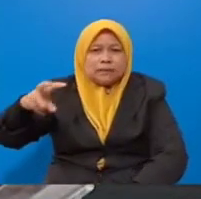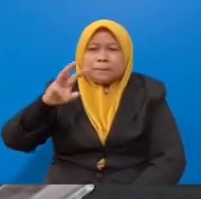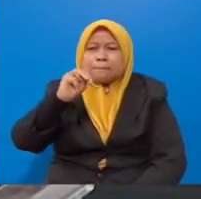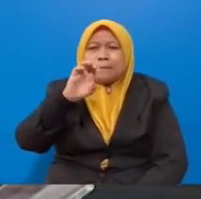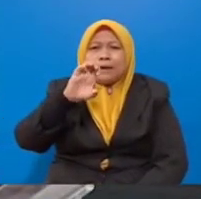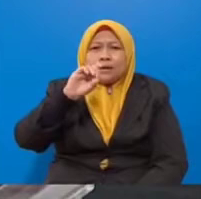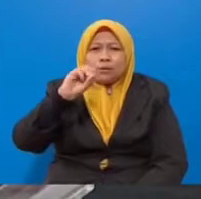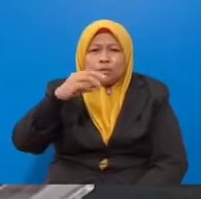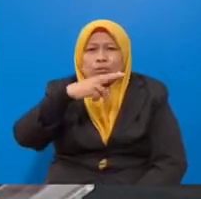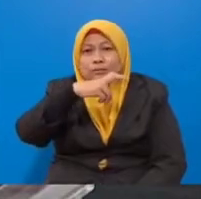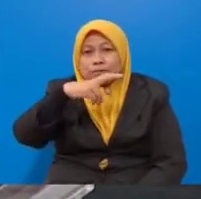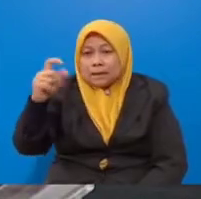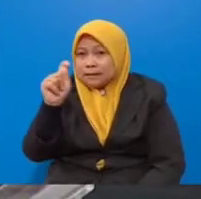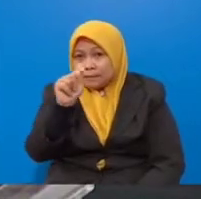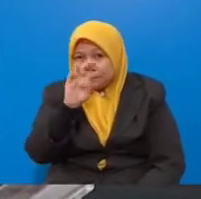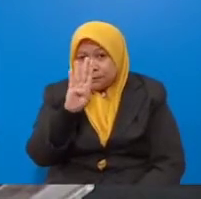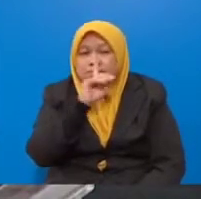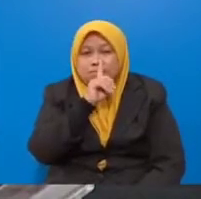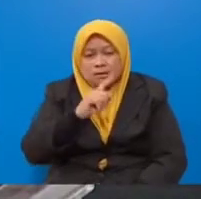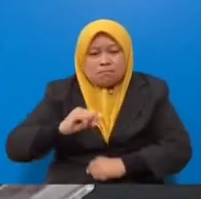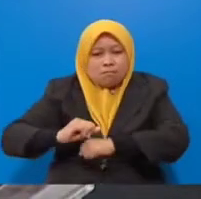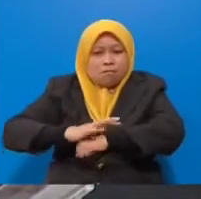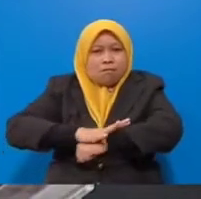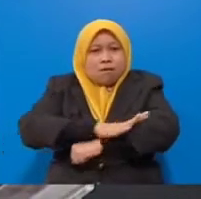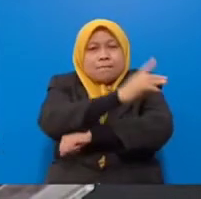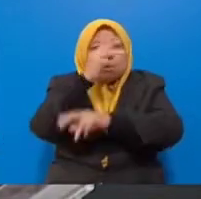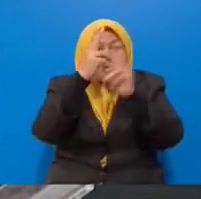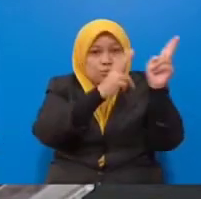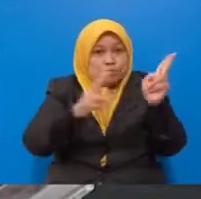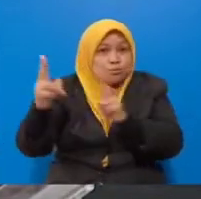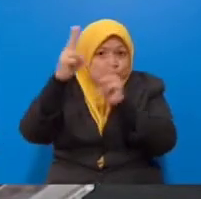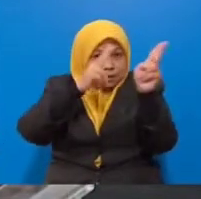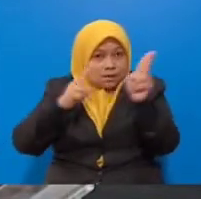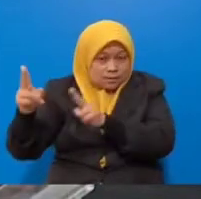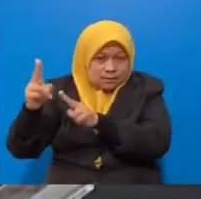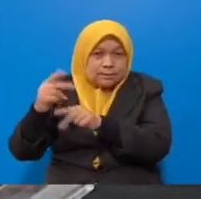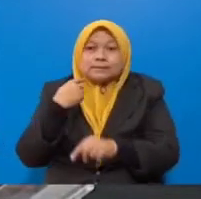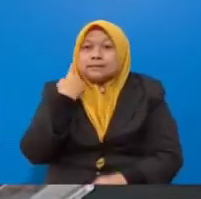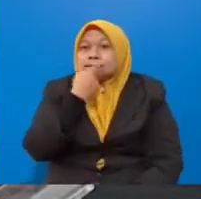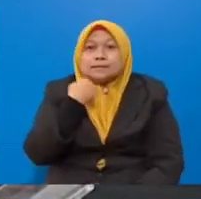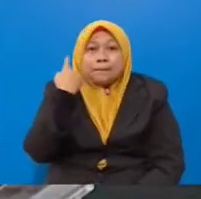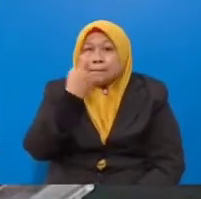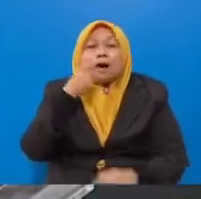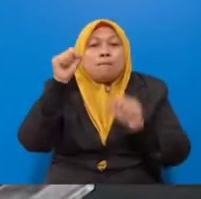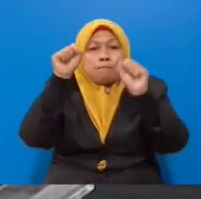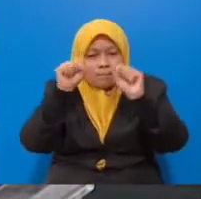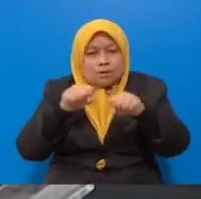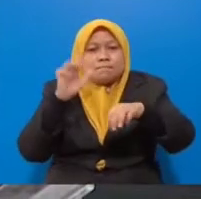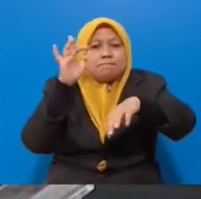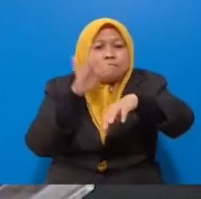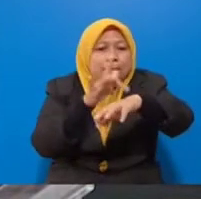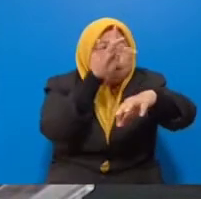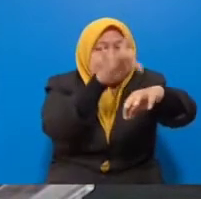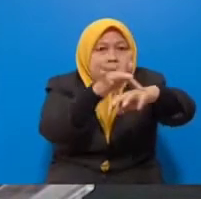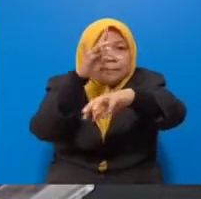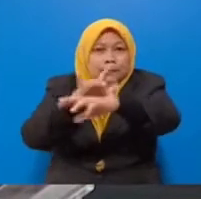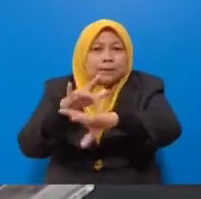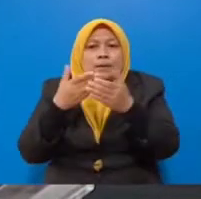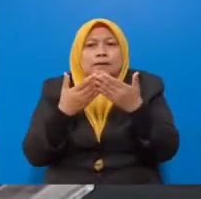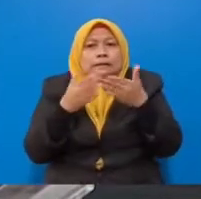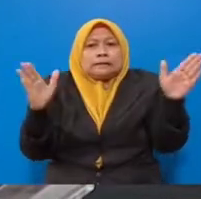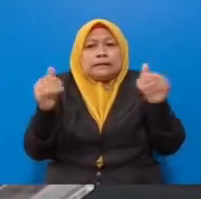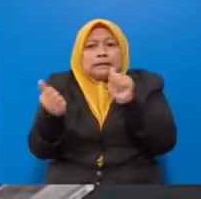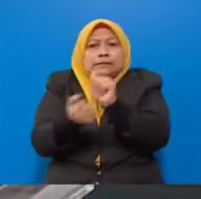mycobacterium tuberculosis yang merebak melalui udara Siapa saja boleh dijangkiti pabila the